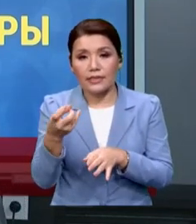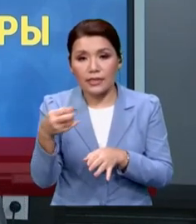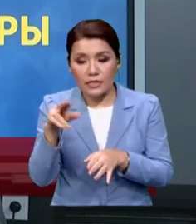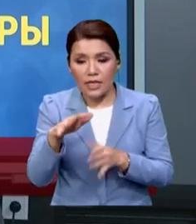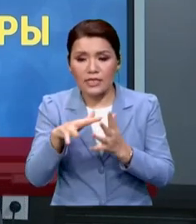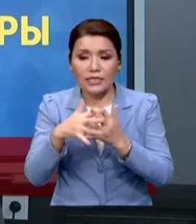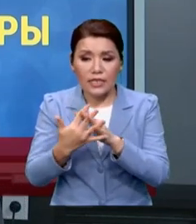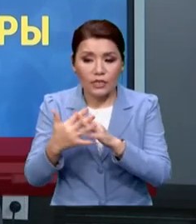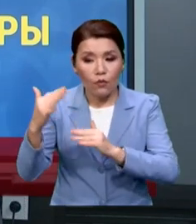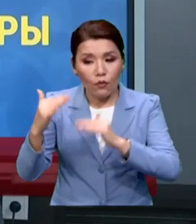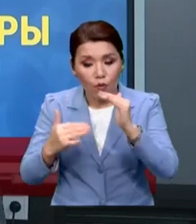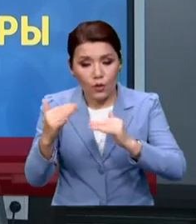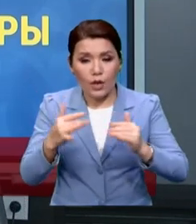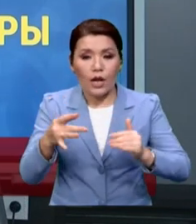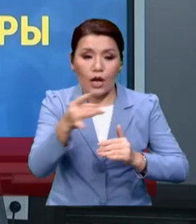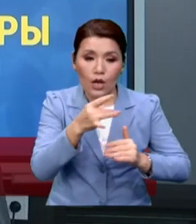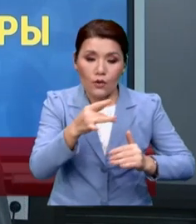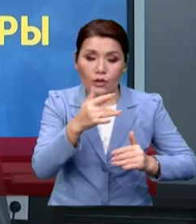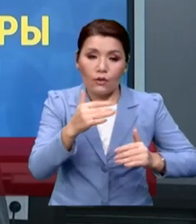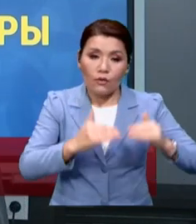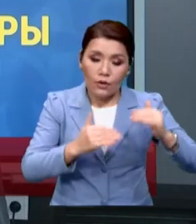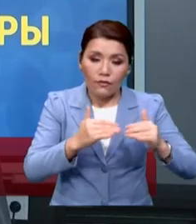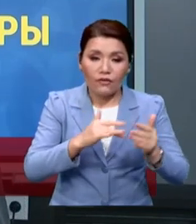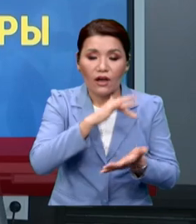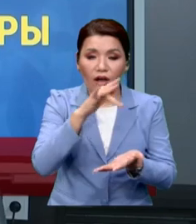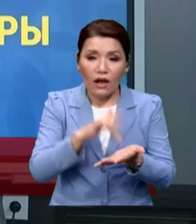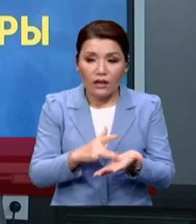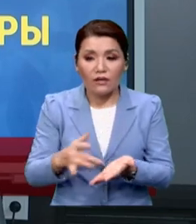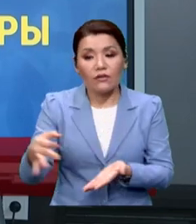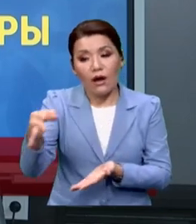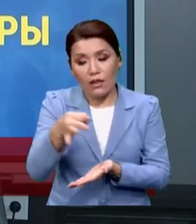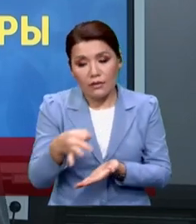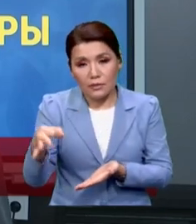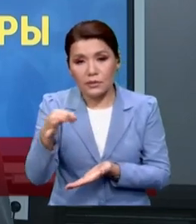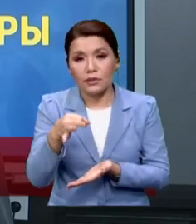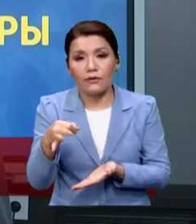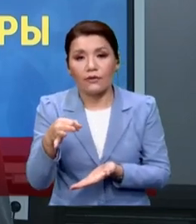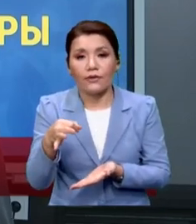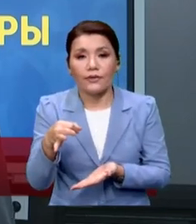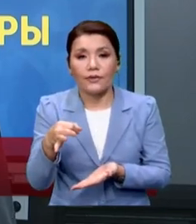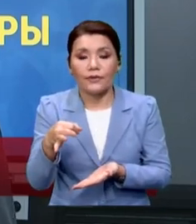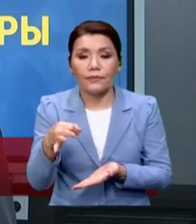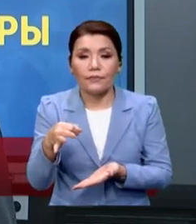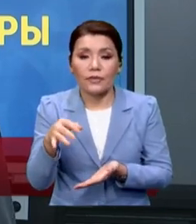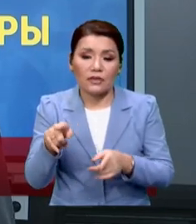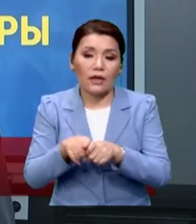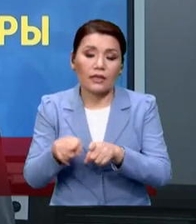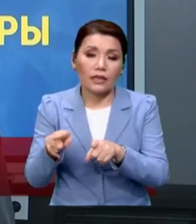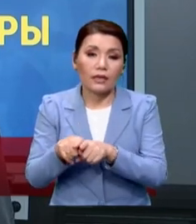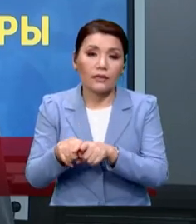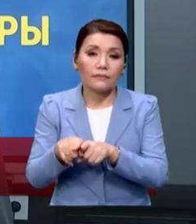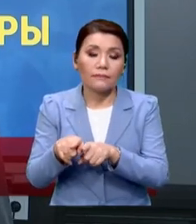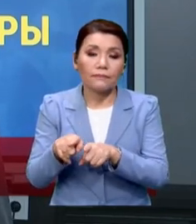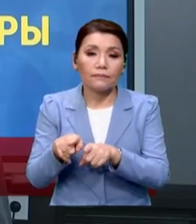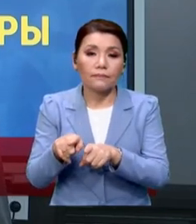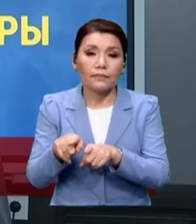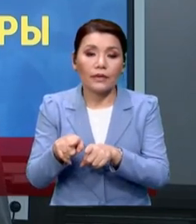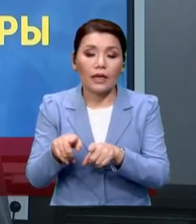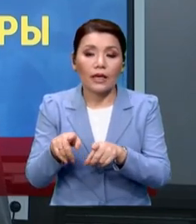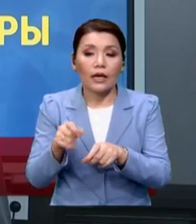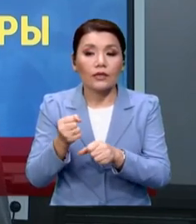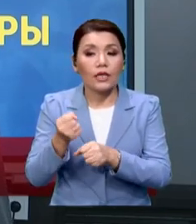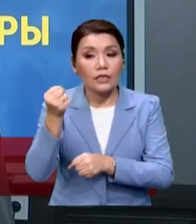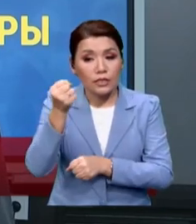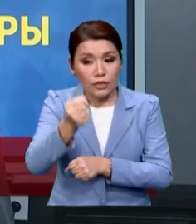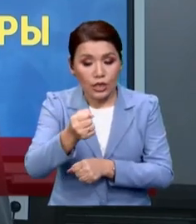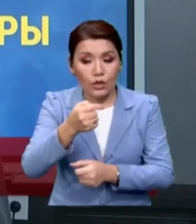сельского уровня, районного уровня, городов, областного значения. Таких назначений